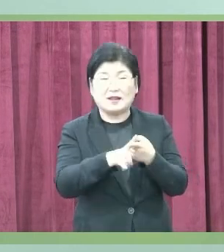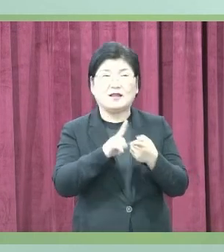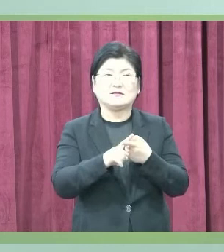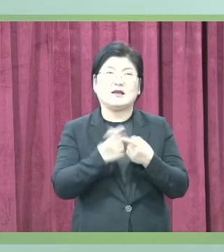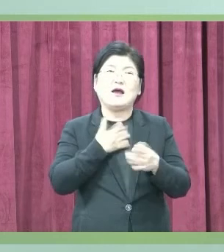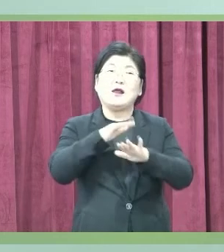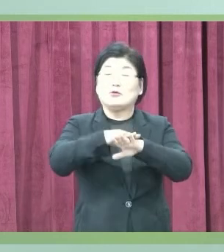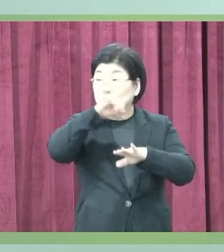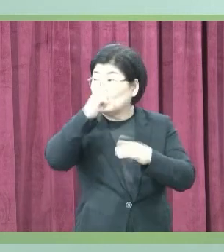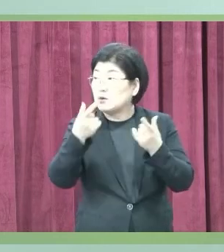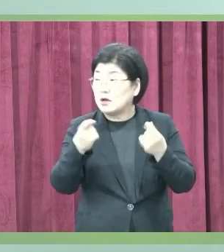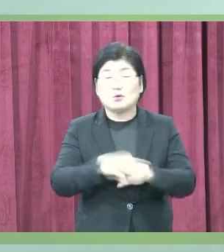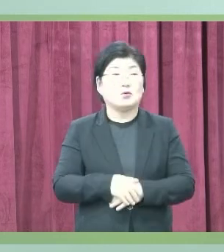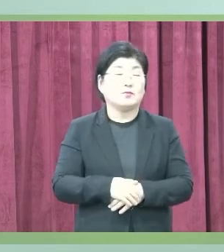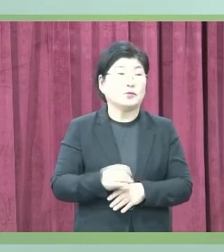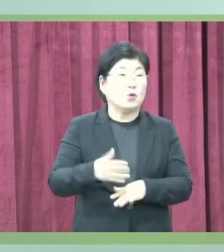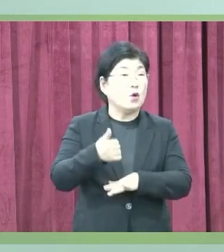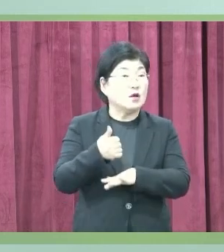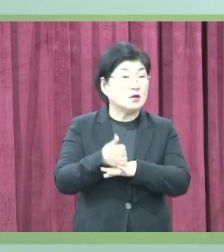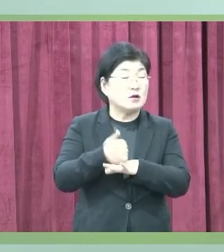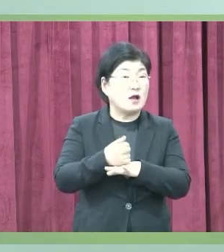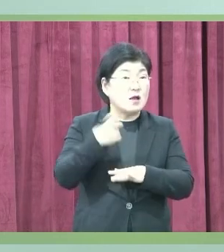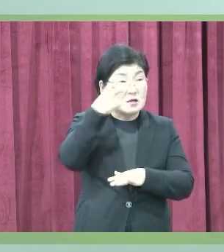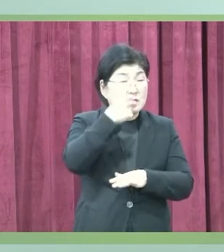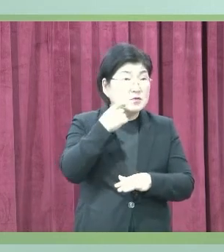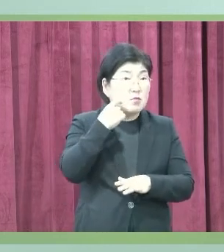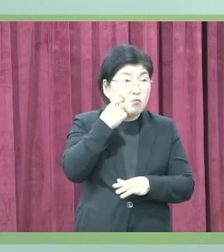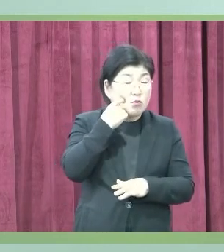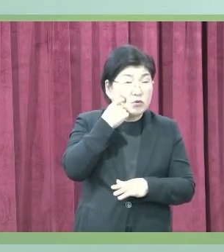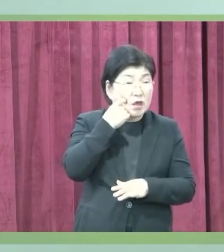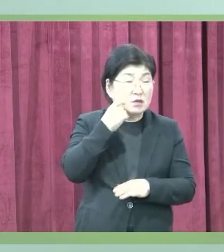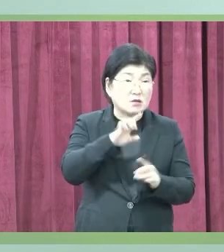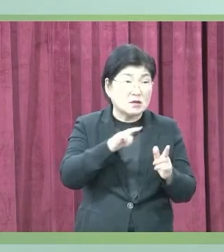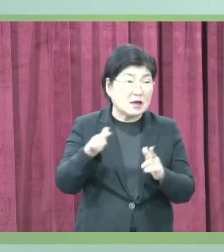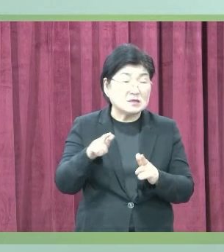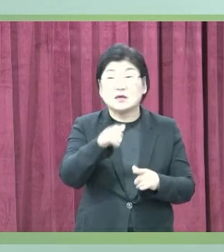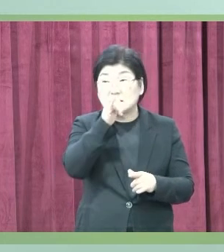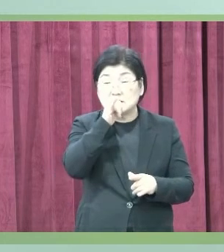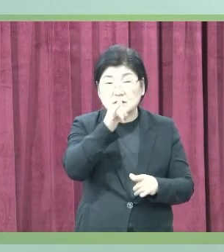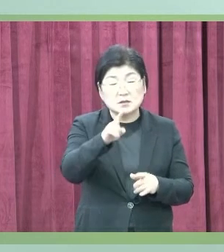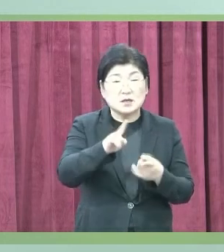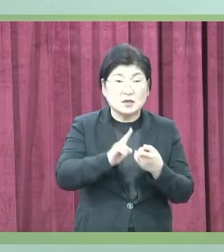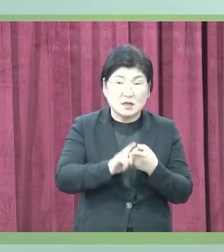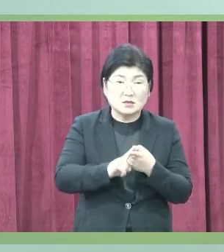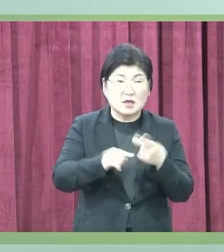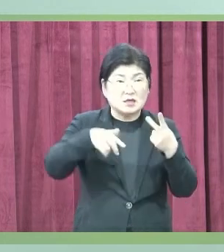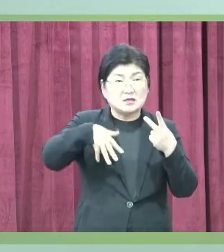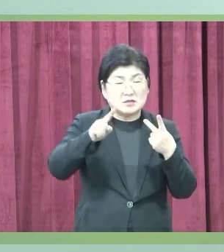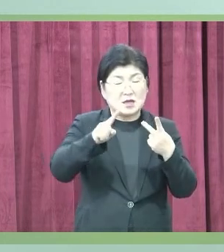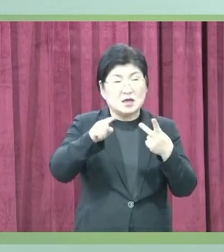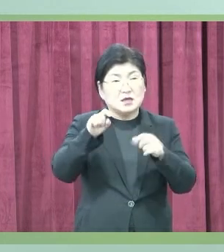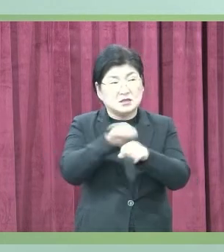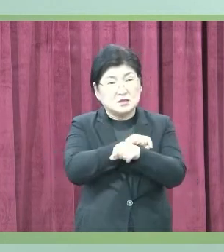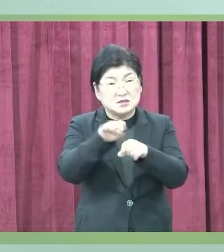수 없습니다. 결과적으로 진짜 검진을 못하는 요인 변수가 투입이 되어야 되는데 그런 부분이 2차 자료 특성상